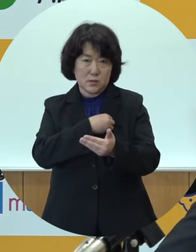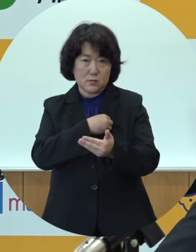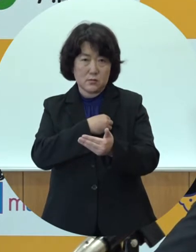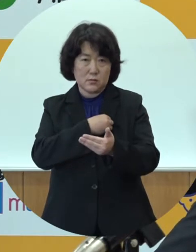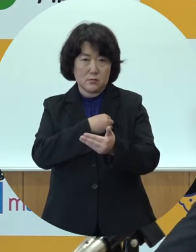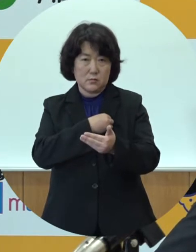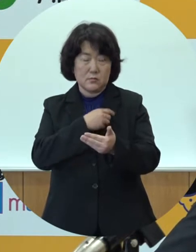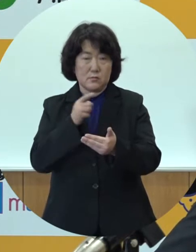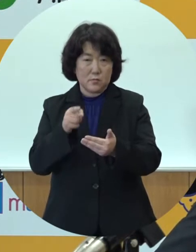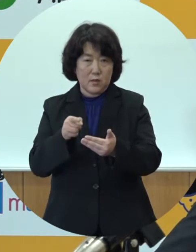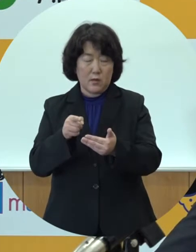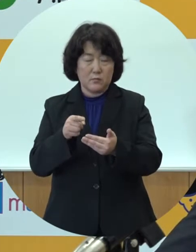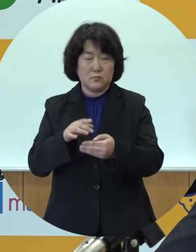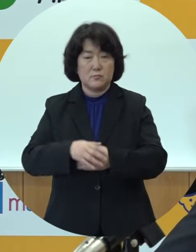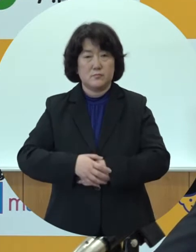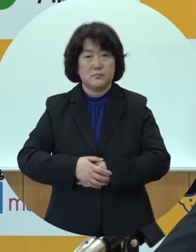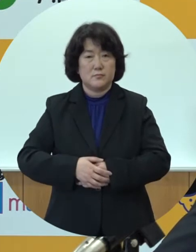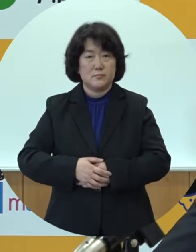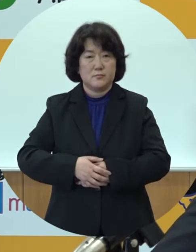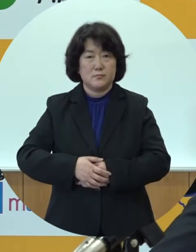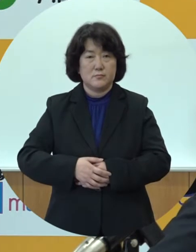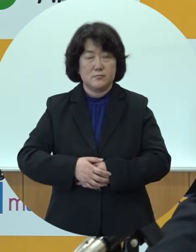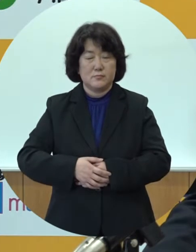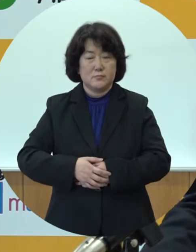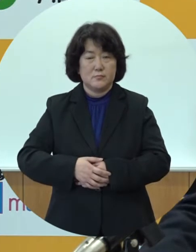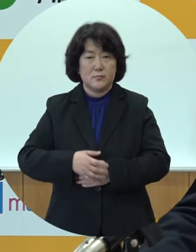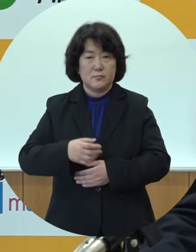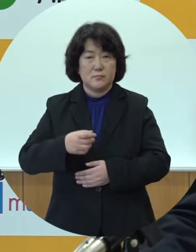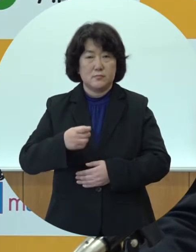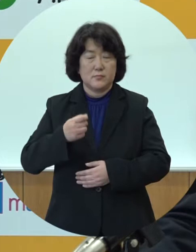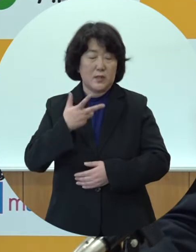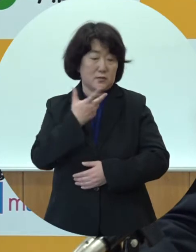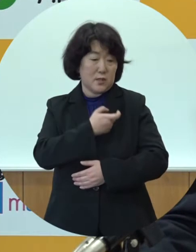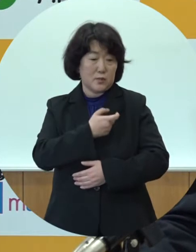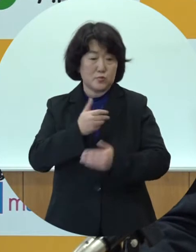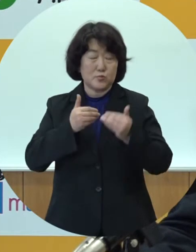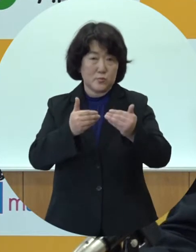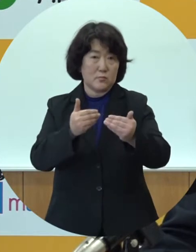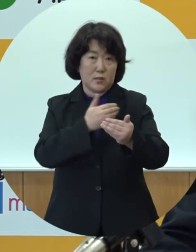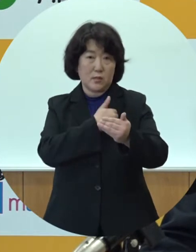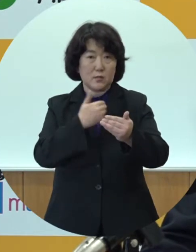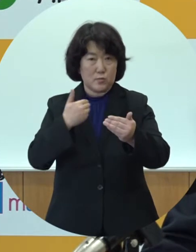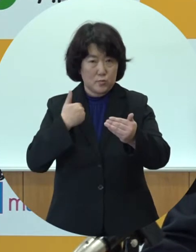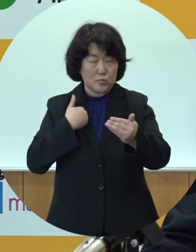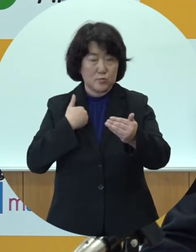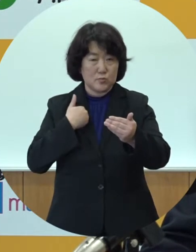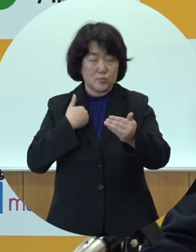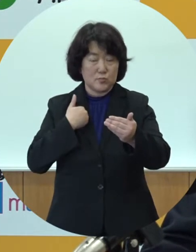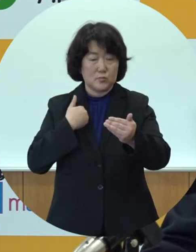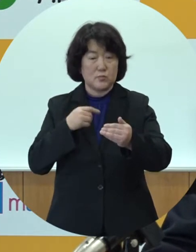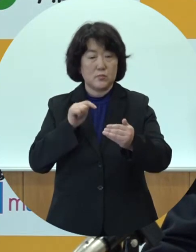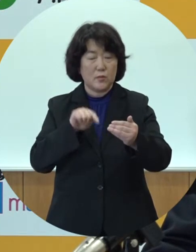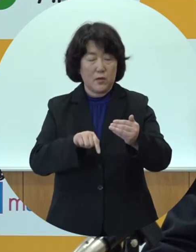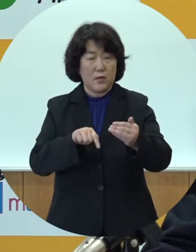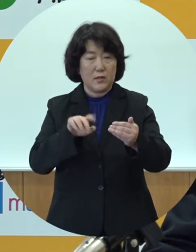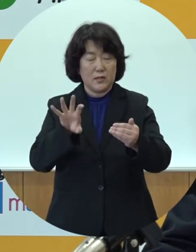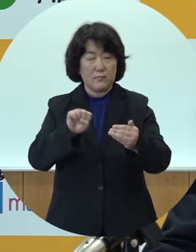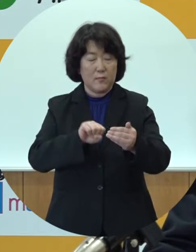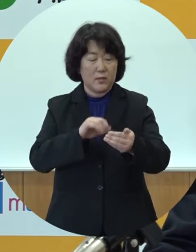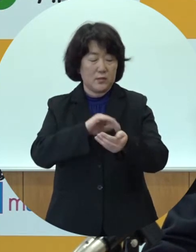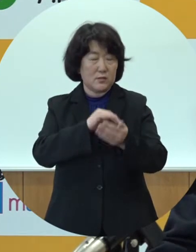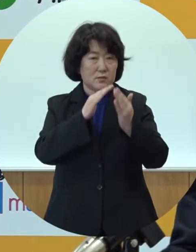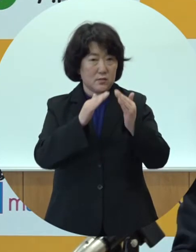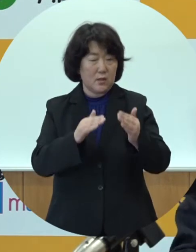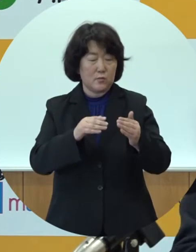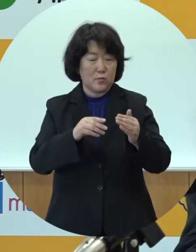8ヶ月を待たずして接種をしていただきますよう、今治市医師会の皆様と調整を